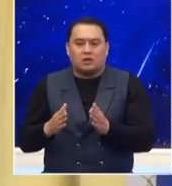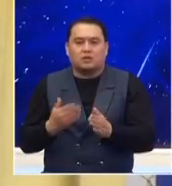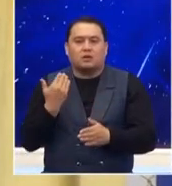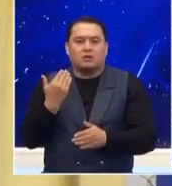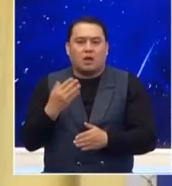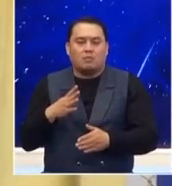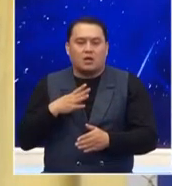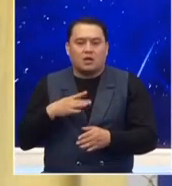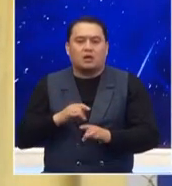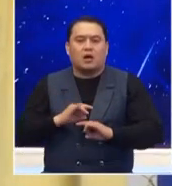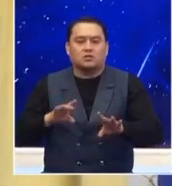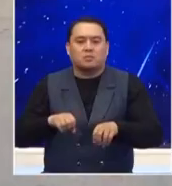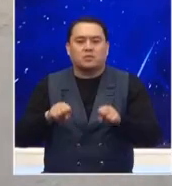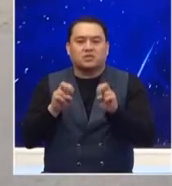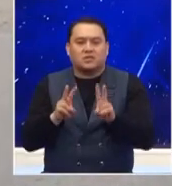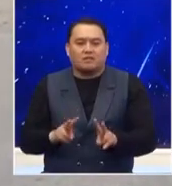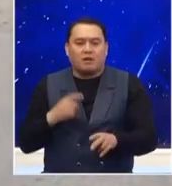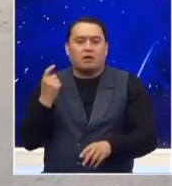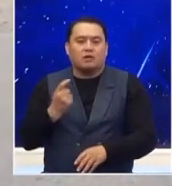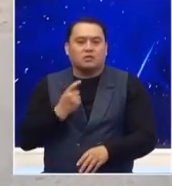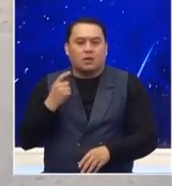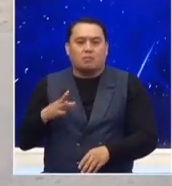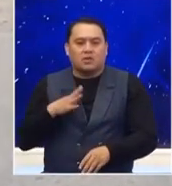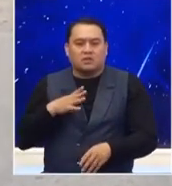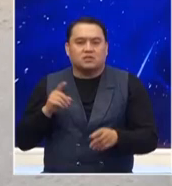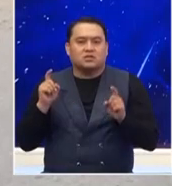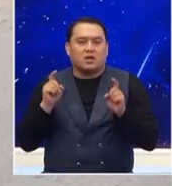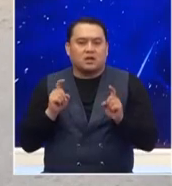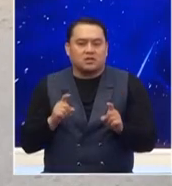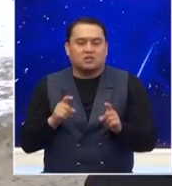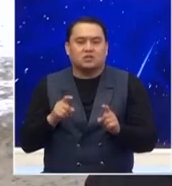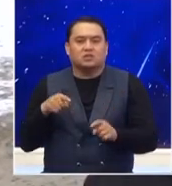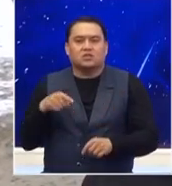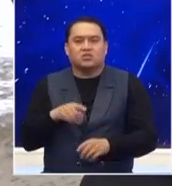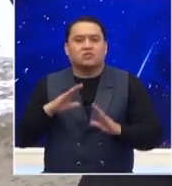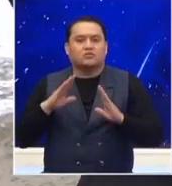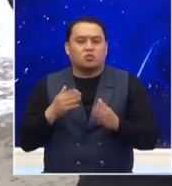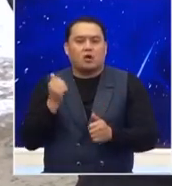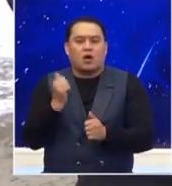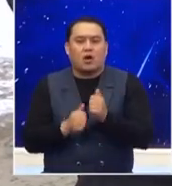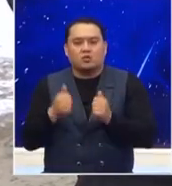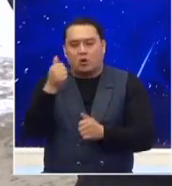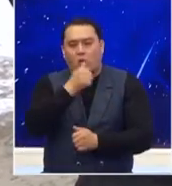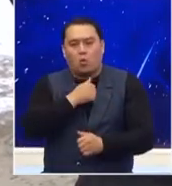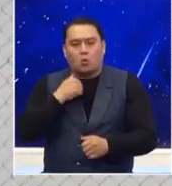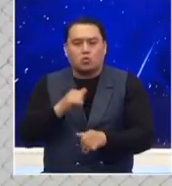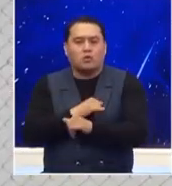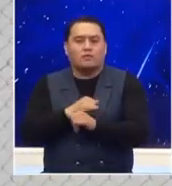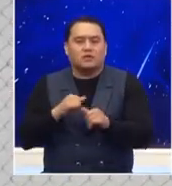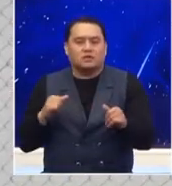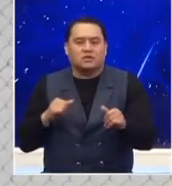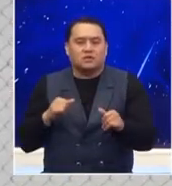тогда. Как говорит представитель газового хозяйства, было зарегистрировано 1000 случаев. Из года в год их количество растет